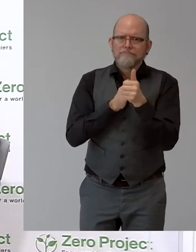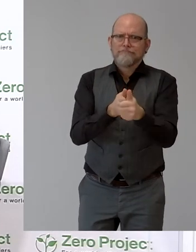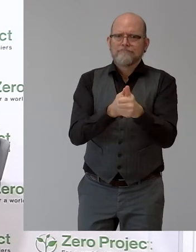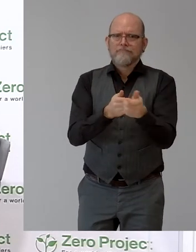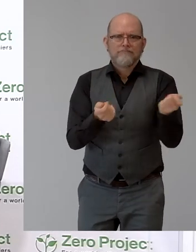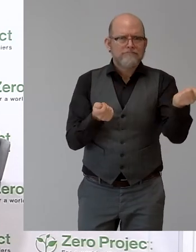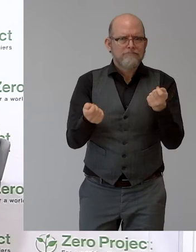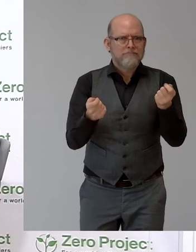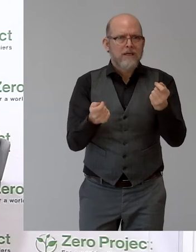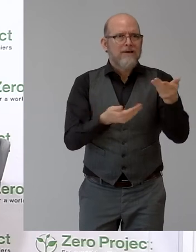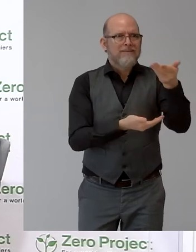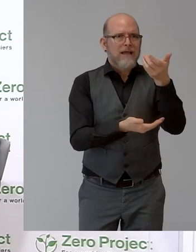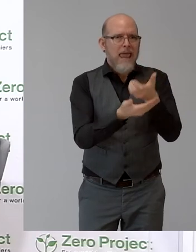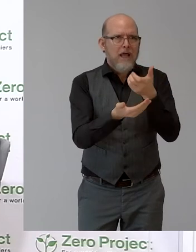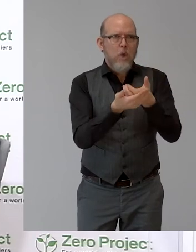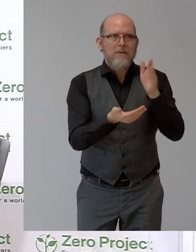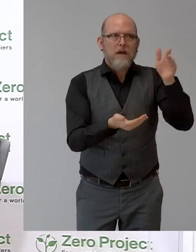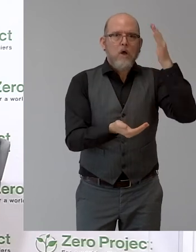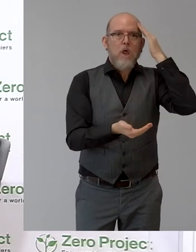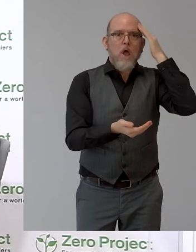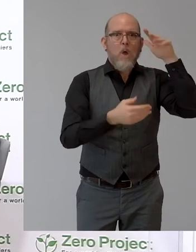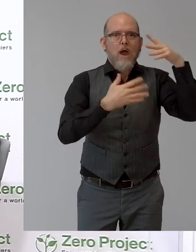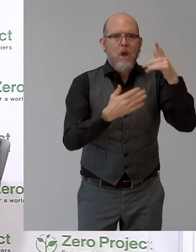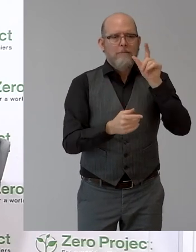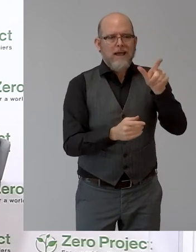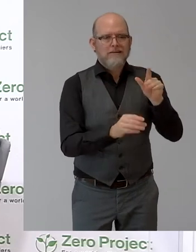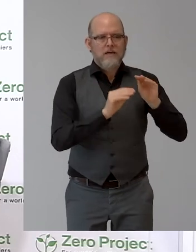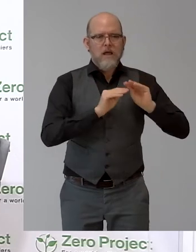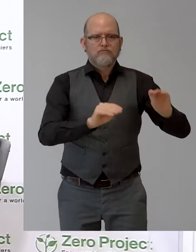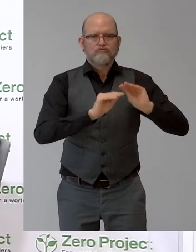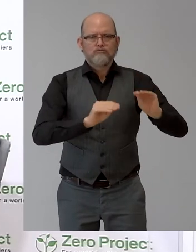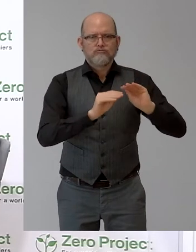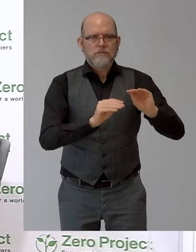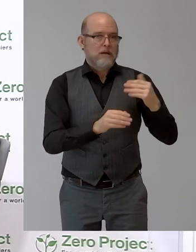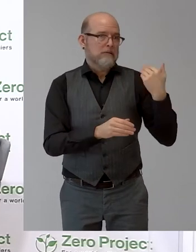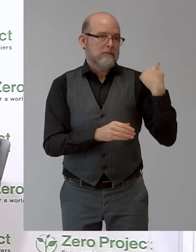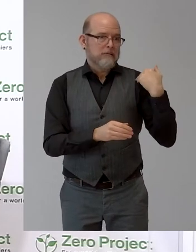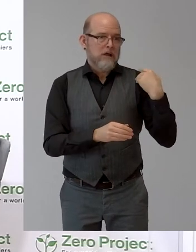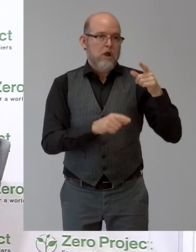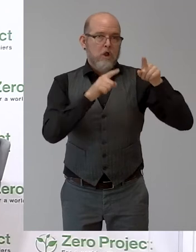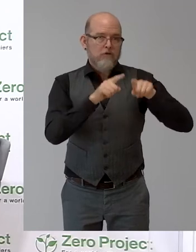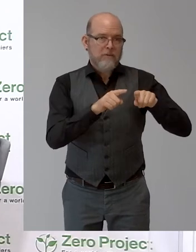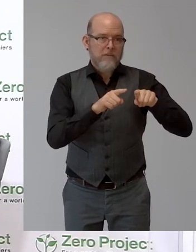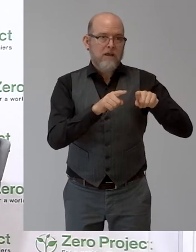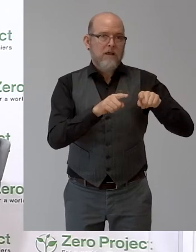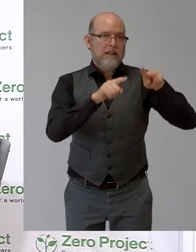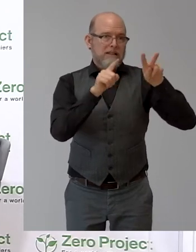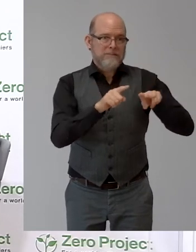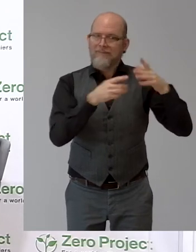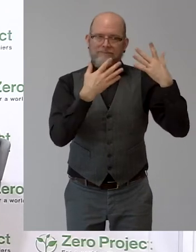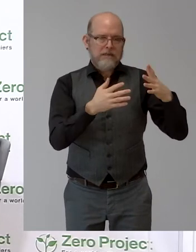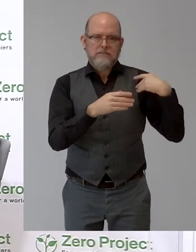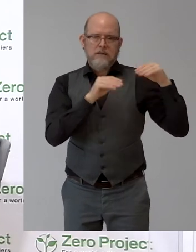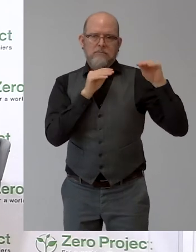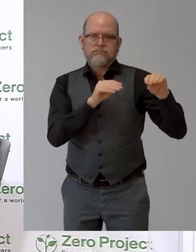Die wurden im November, Dezember letzten Jahres abgeschlossen und jetzt mit Beginn dieses Jahres wird das ausgerollt. Es gibt